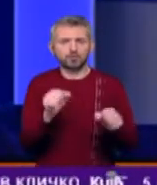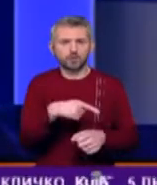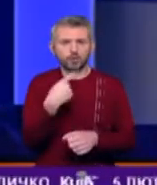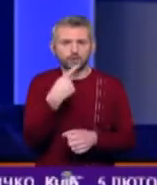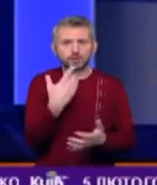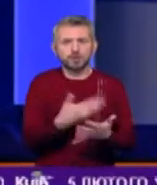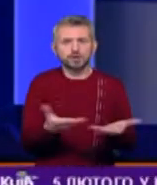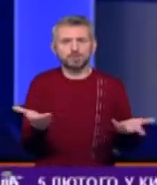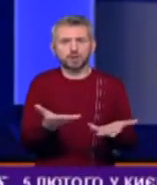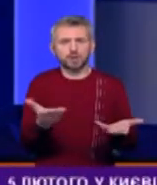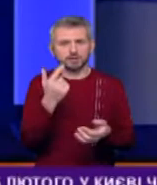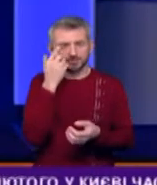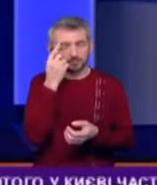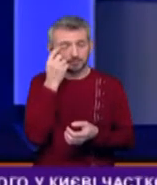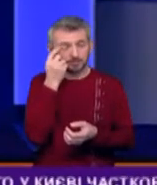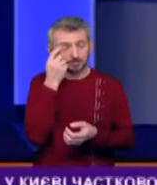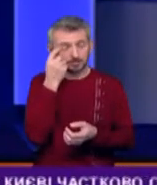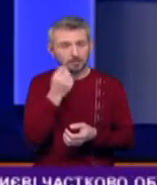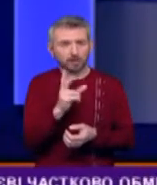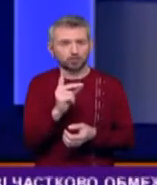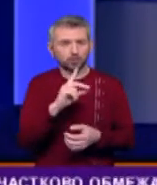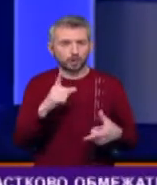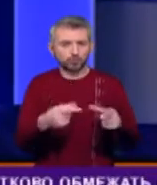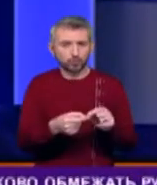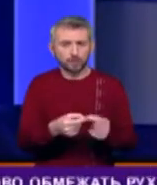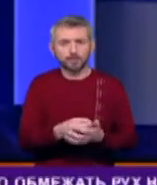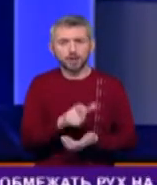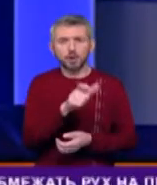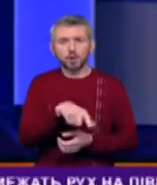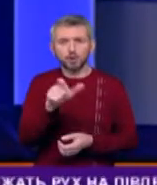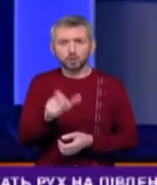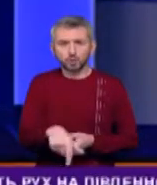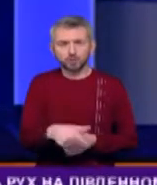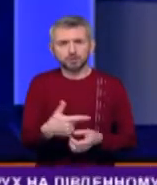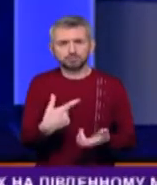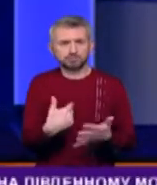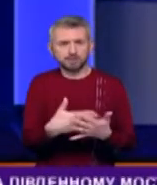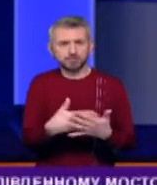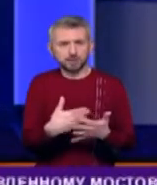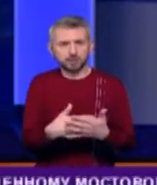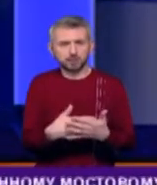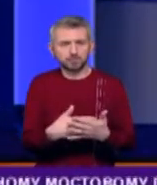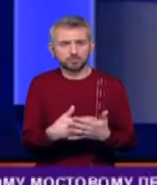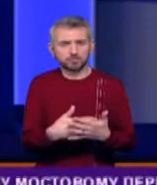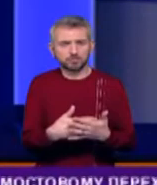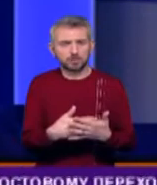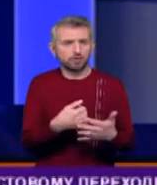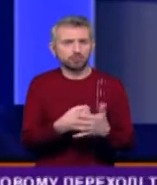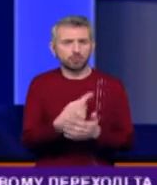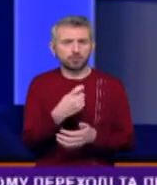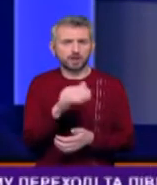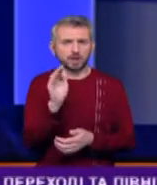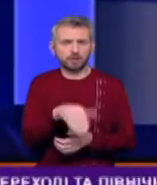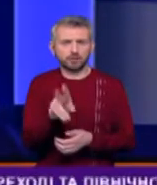хоча б про якийсь другий тур. Очевидно, що люди десь приблизно за там до 100 тисяч